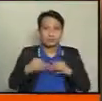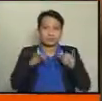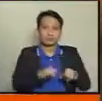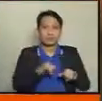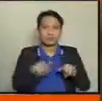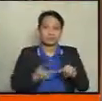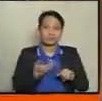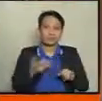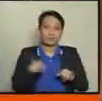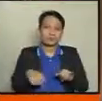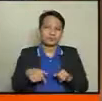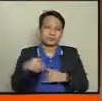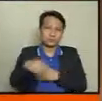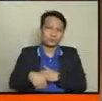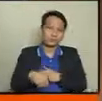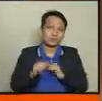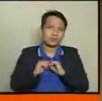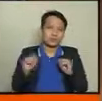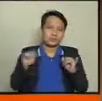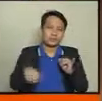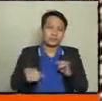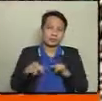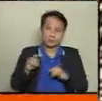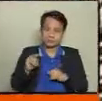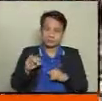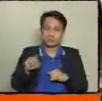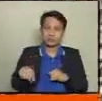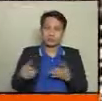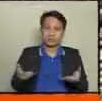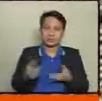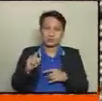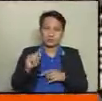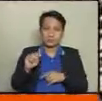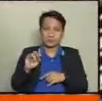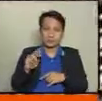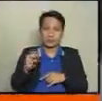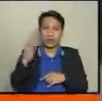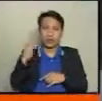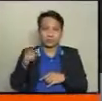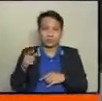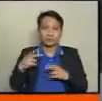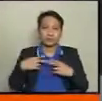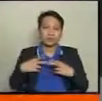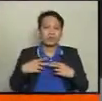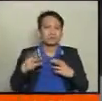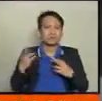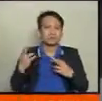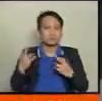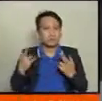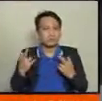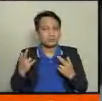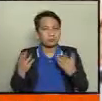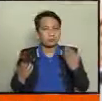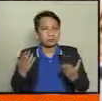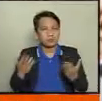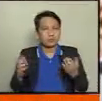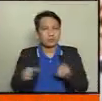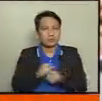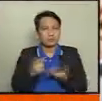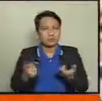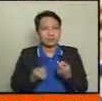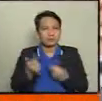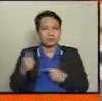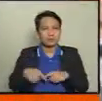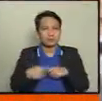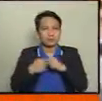muna magpalipas ng gabi, pati na rin na Noche Buena dito sa terminal. Dahil magbabaka sakali sila na the moment matanggal yung